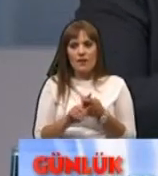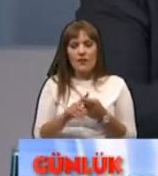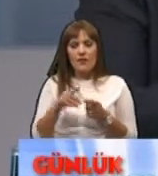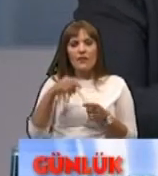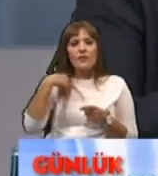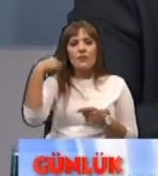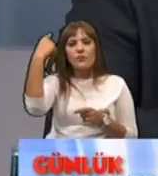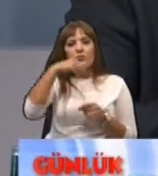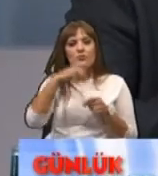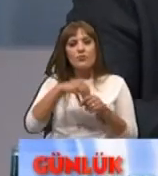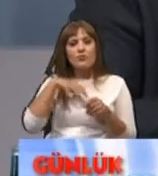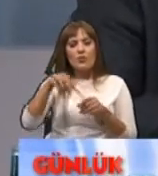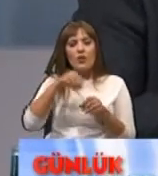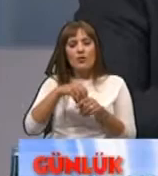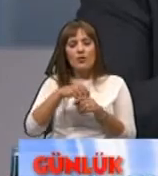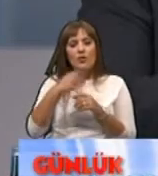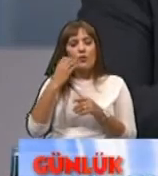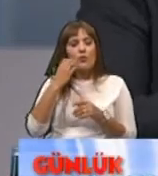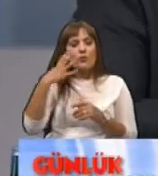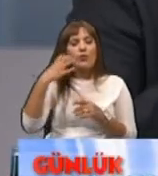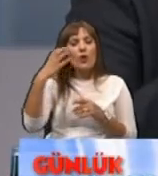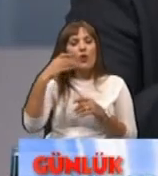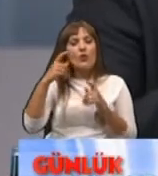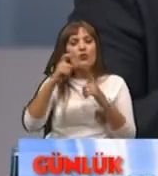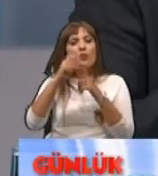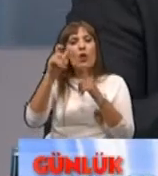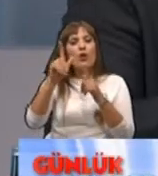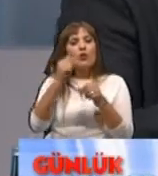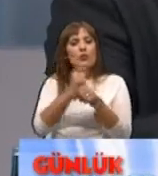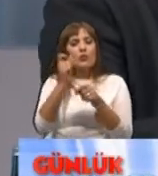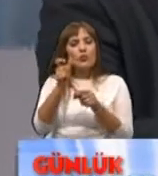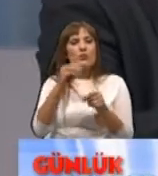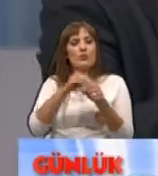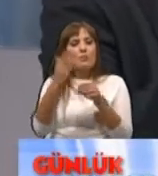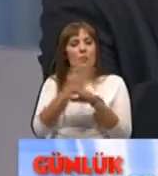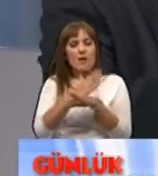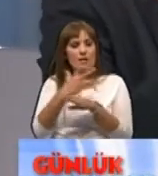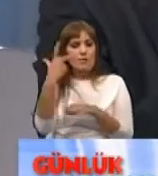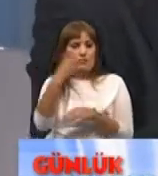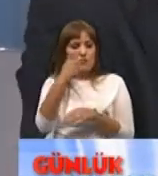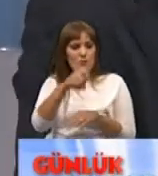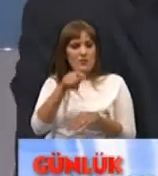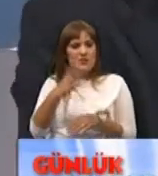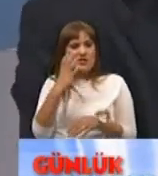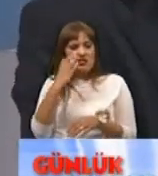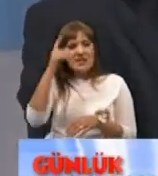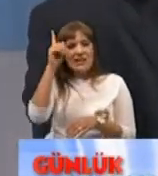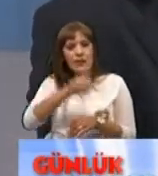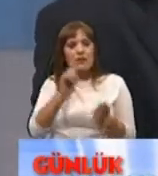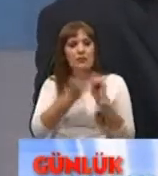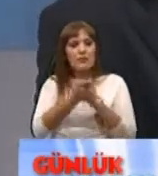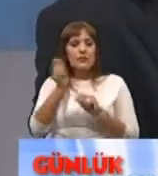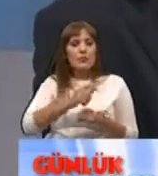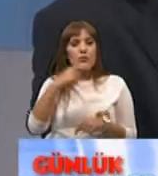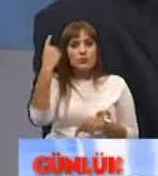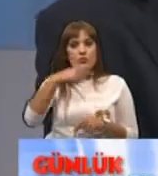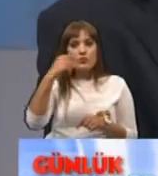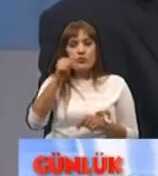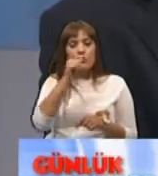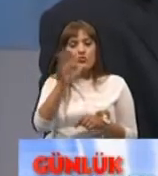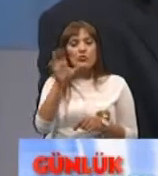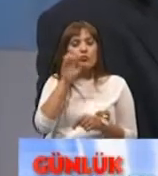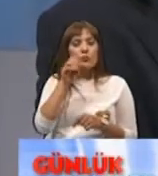dermis bölgesinde bu dolgu maddelerini enjekte ediyoruz. Bu şekilde kırışıkları daha iyi duruma getiriyoruz. Çünkü su tutma